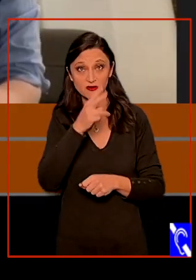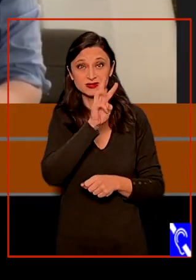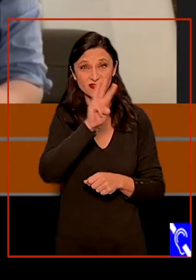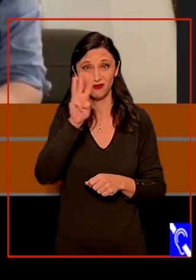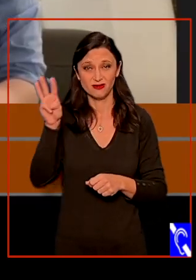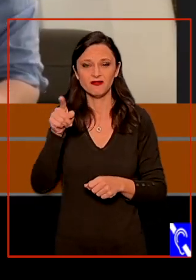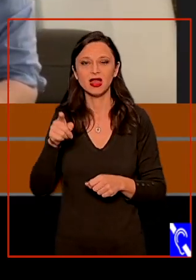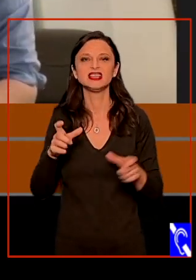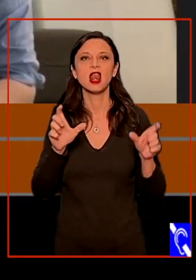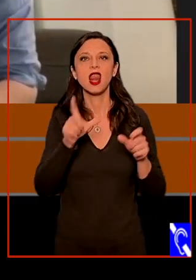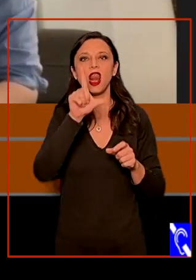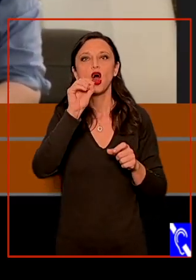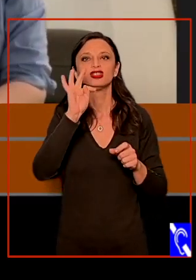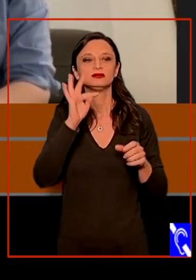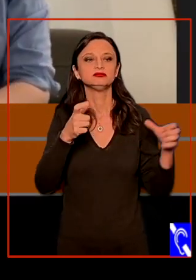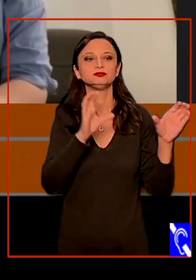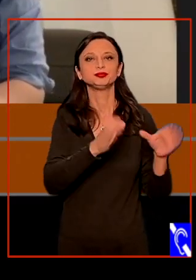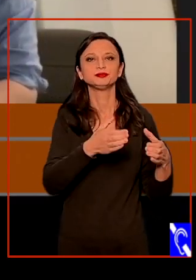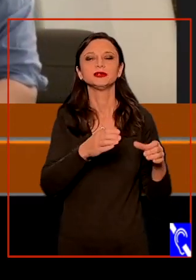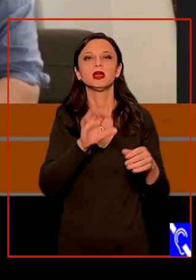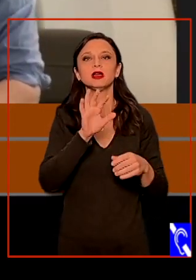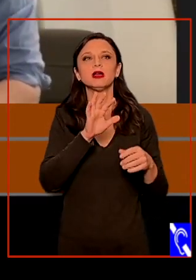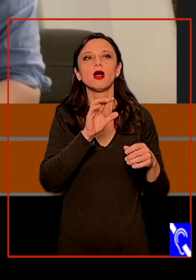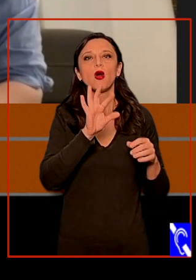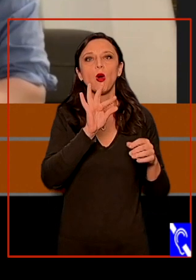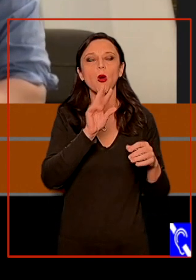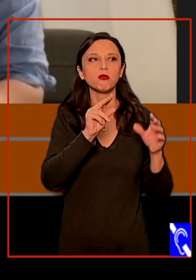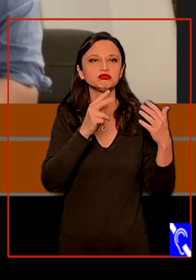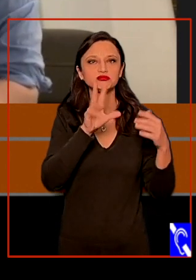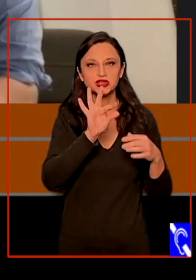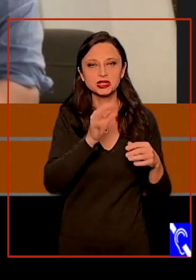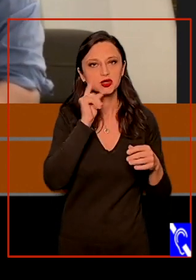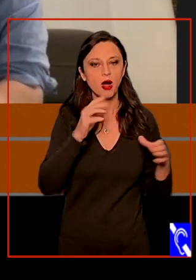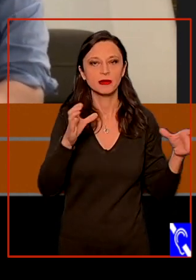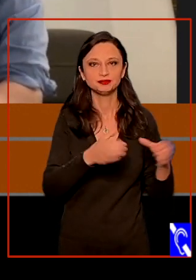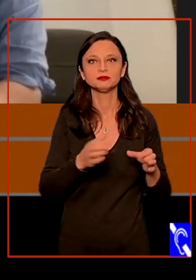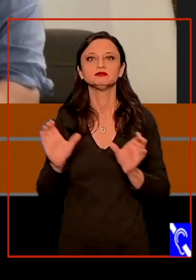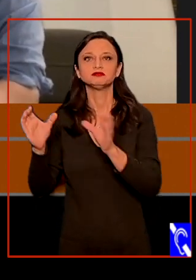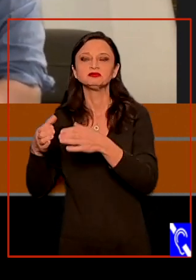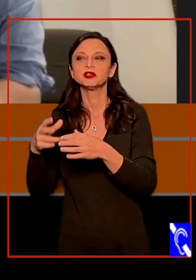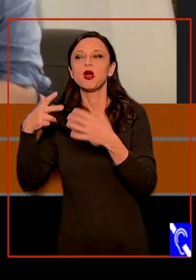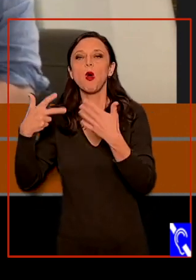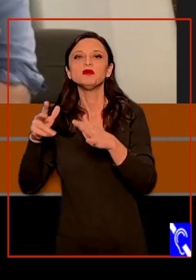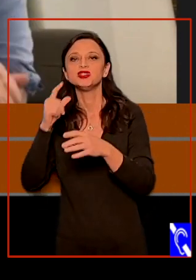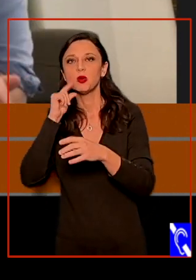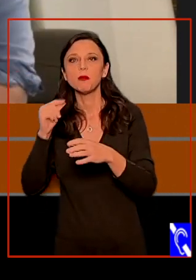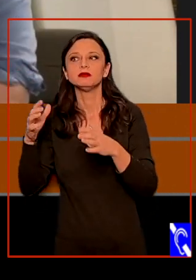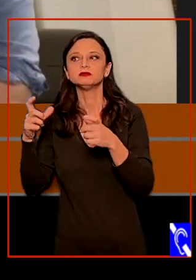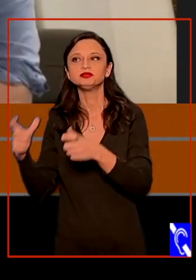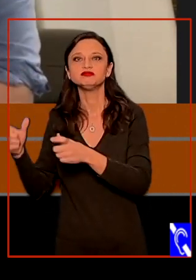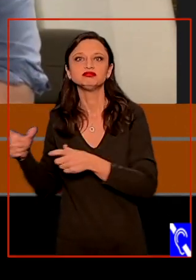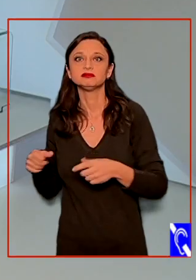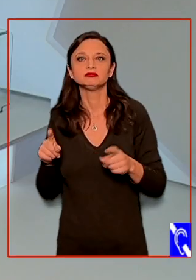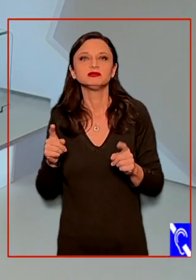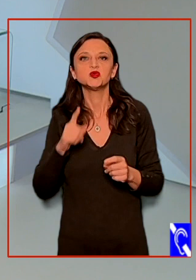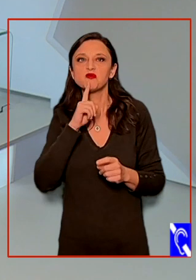vedea lotul 1, 30 de oameni, lotul 5, 80 de oameni. Nu se știe nimic despre acești oameni, dar ce este mai grav este că acești